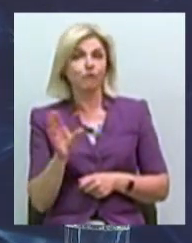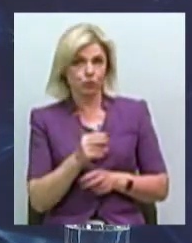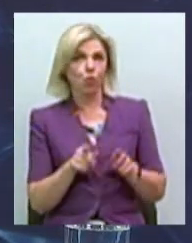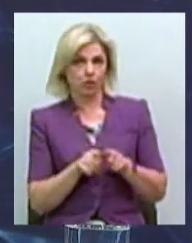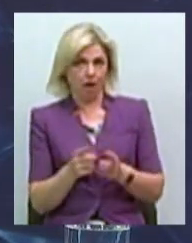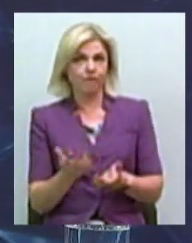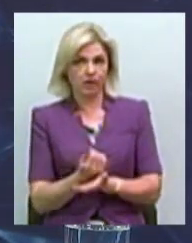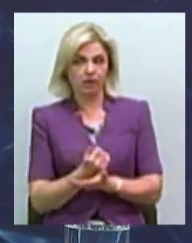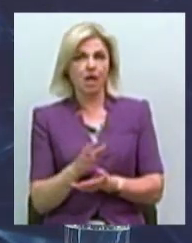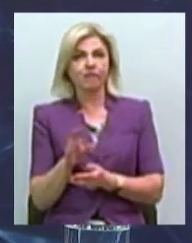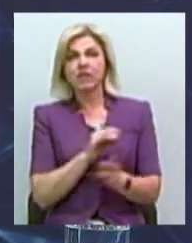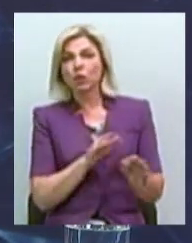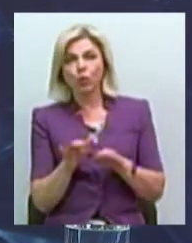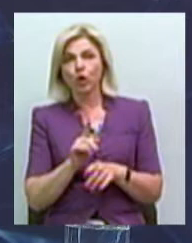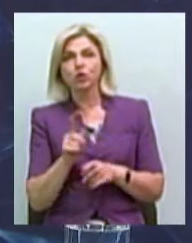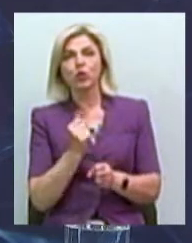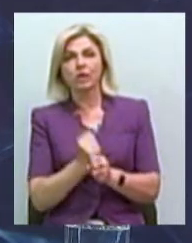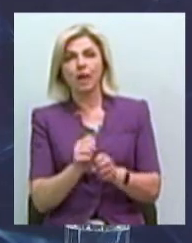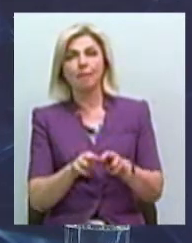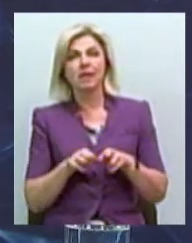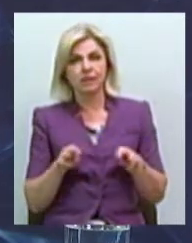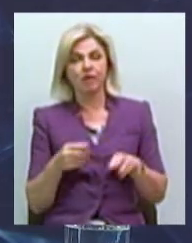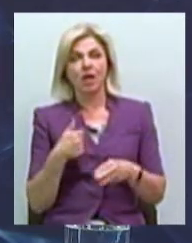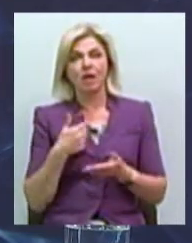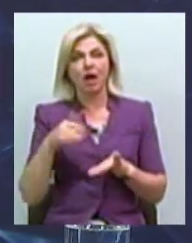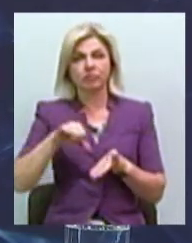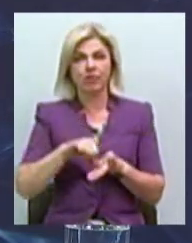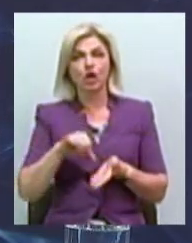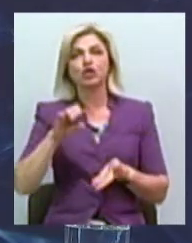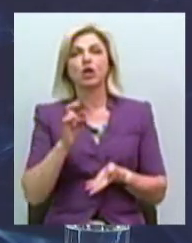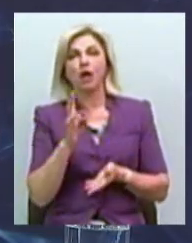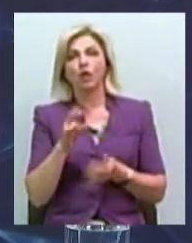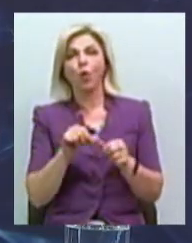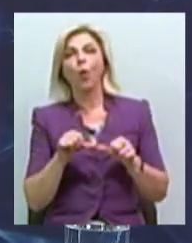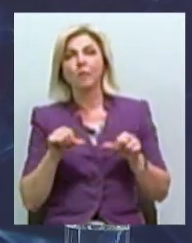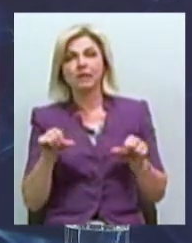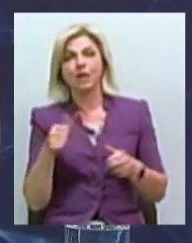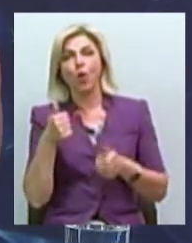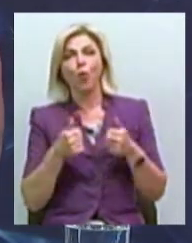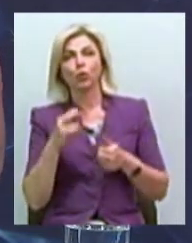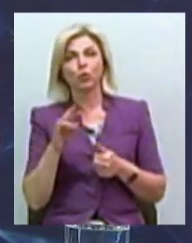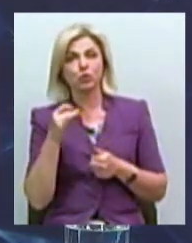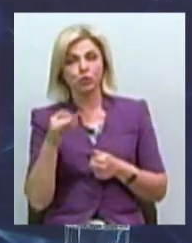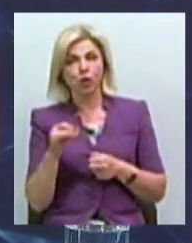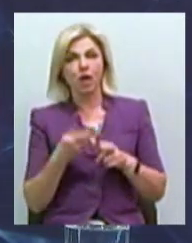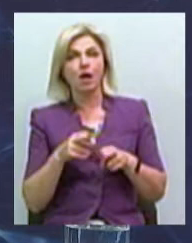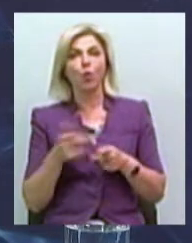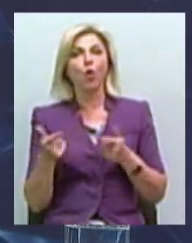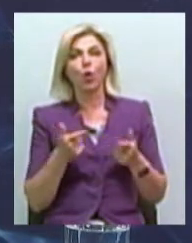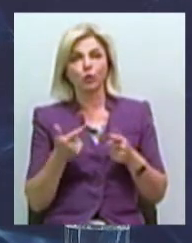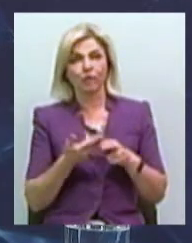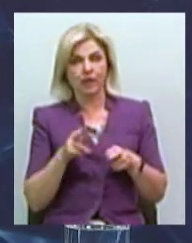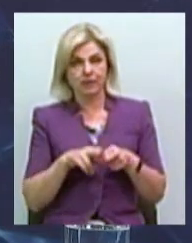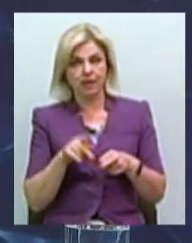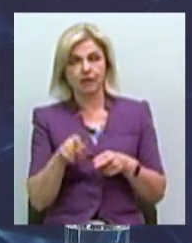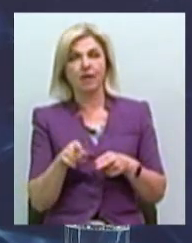рухи, які здійснює міністерство, а я є членом комісії конкурсної, яка ну, готує цю концесію